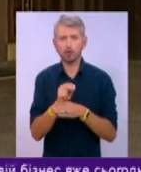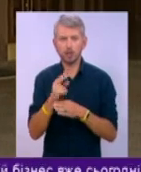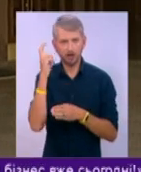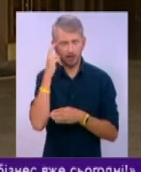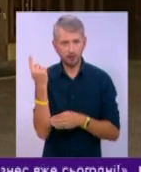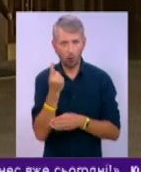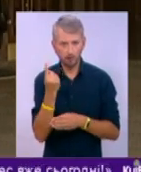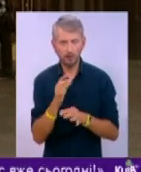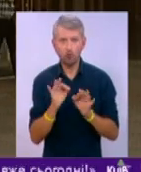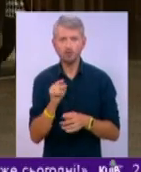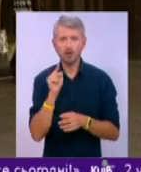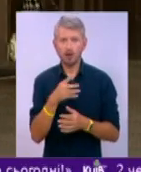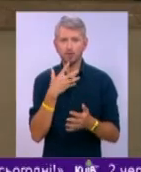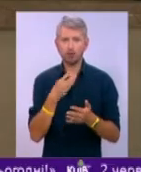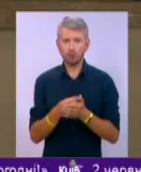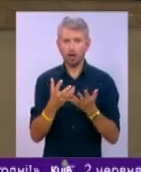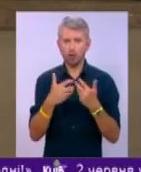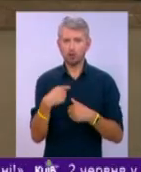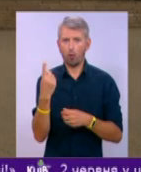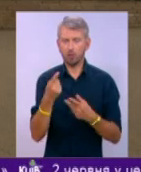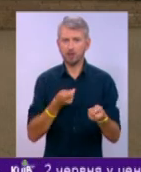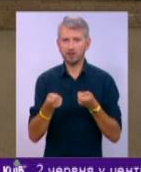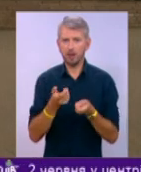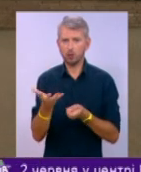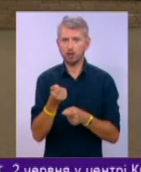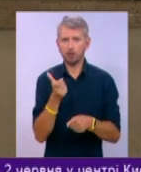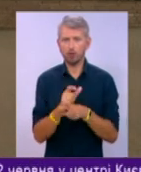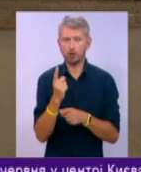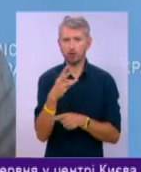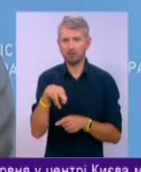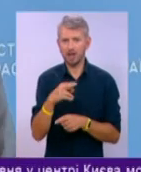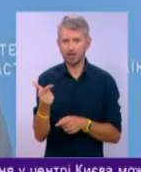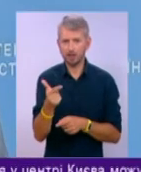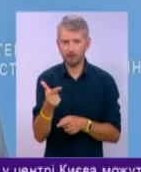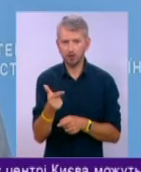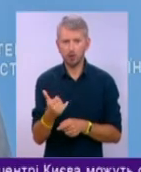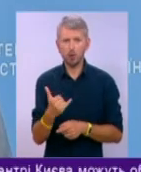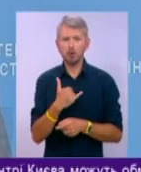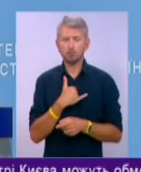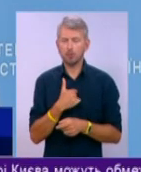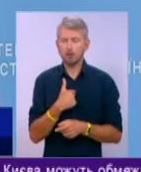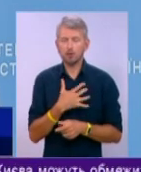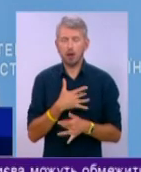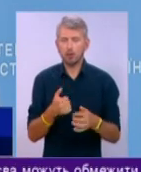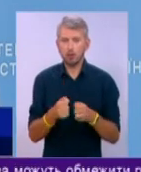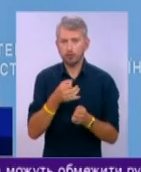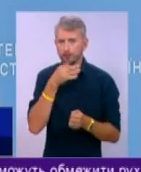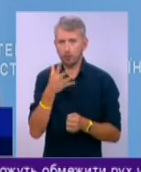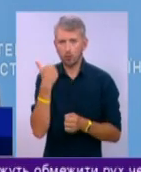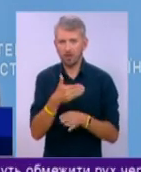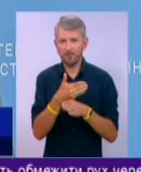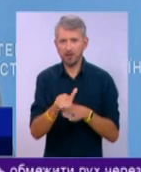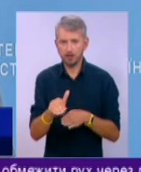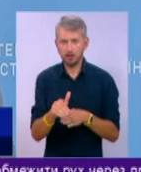Київщині, хоча там на свої рахунки обладміністрація отримала понад мільярд гривень. Нас категорично не влаштовує, коли